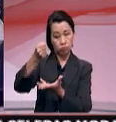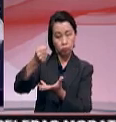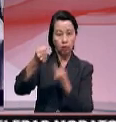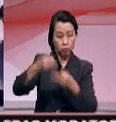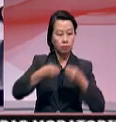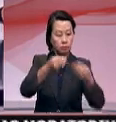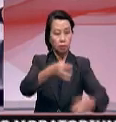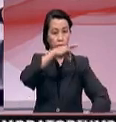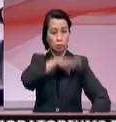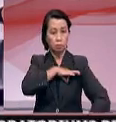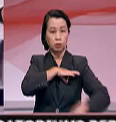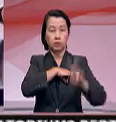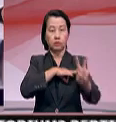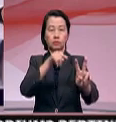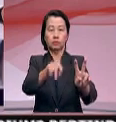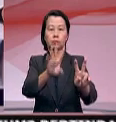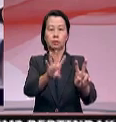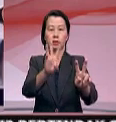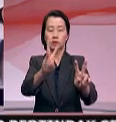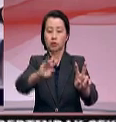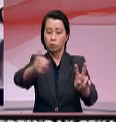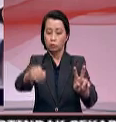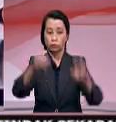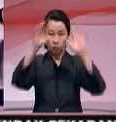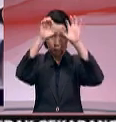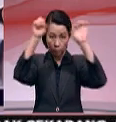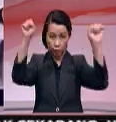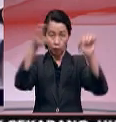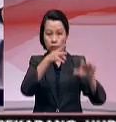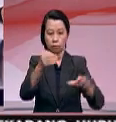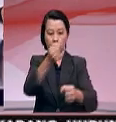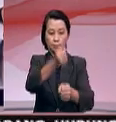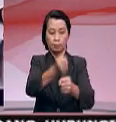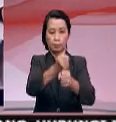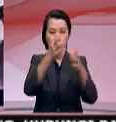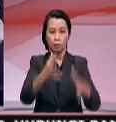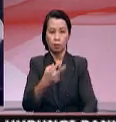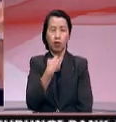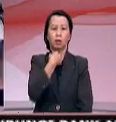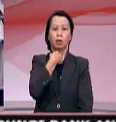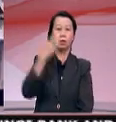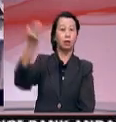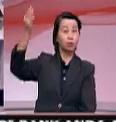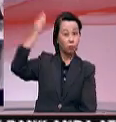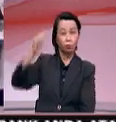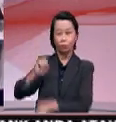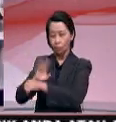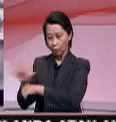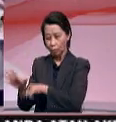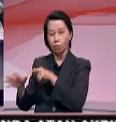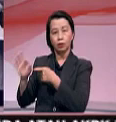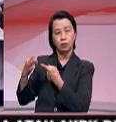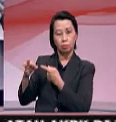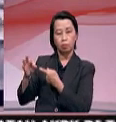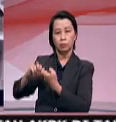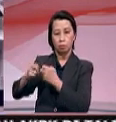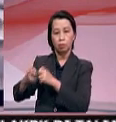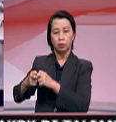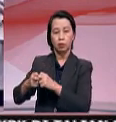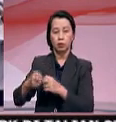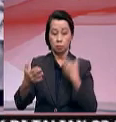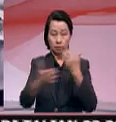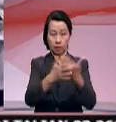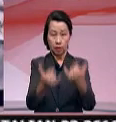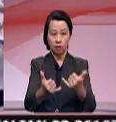manfaat kepada 2.46 juta majikan dan pekerja yang terkesan akibat COVID-19. Sehingga